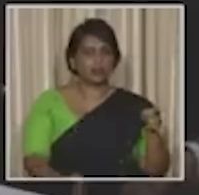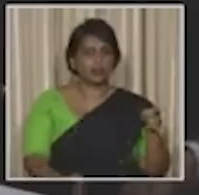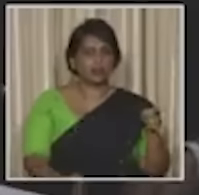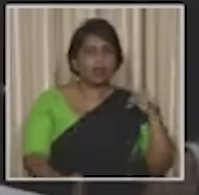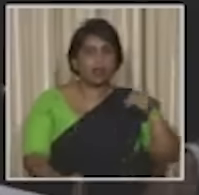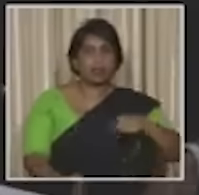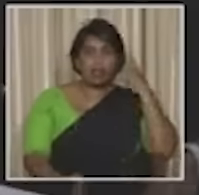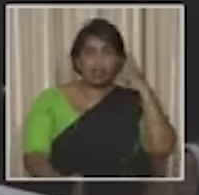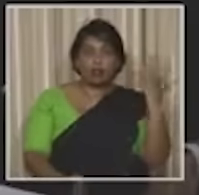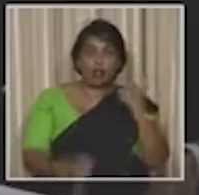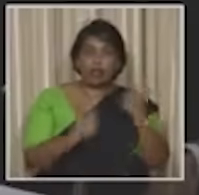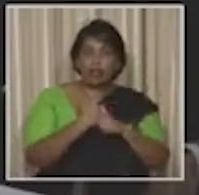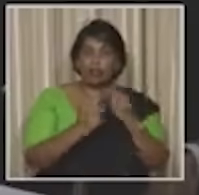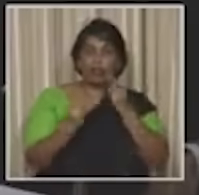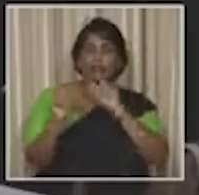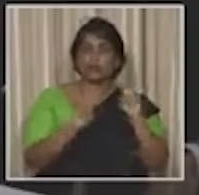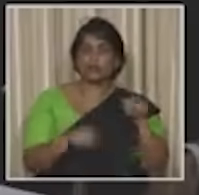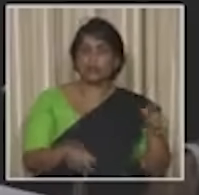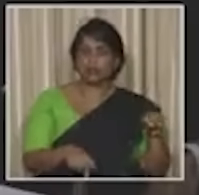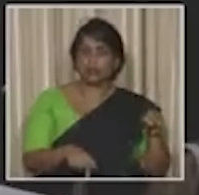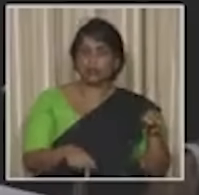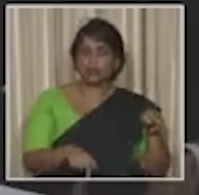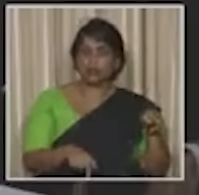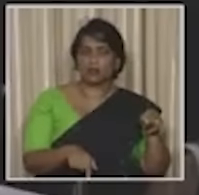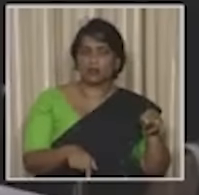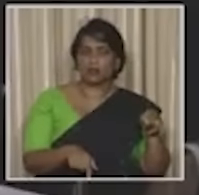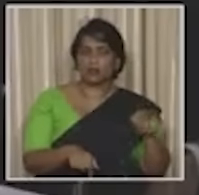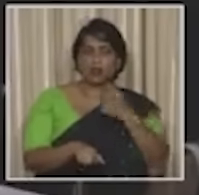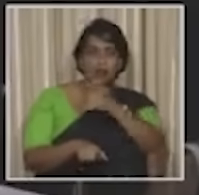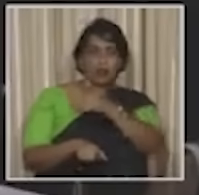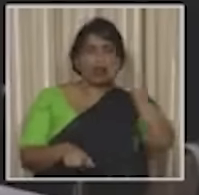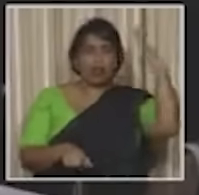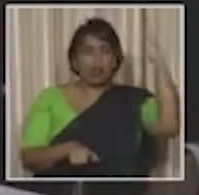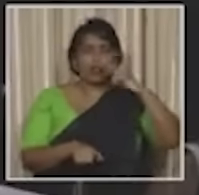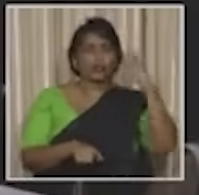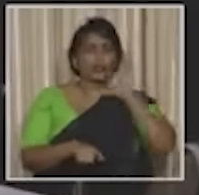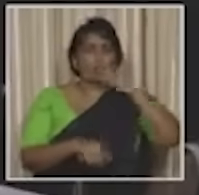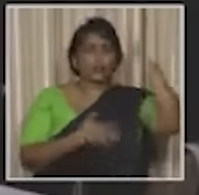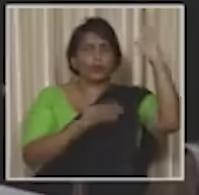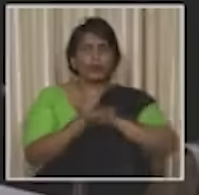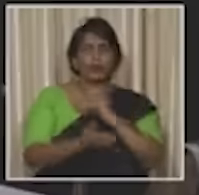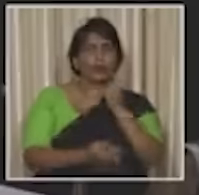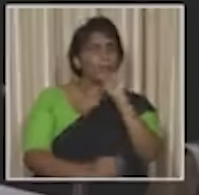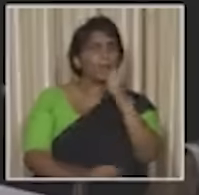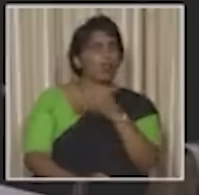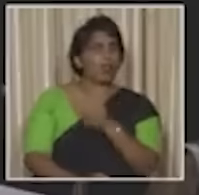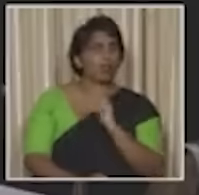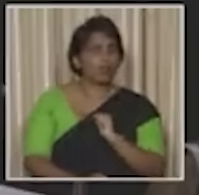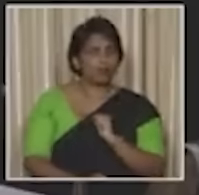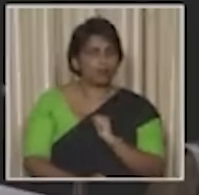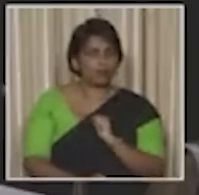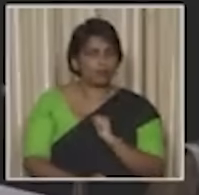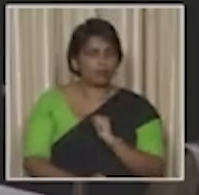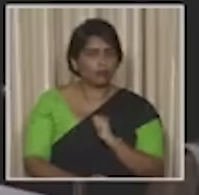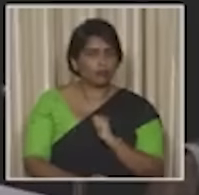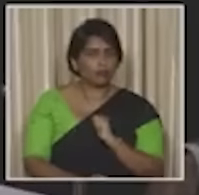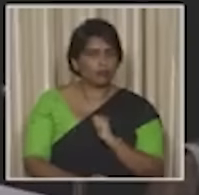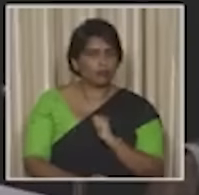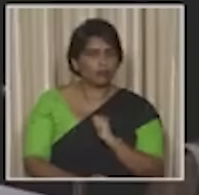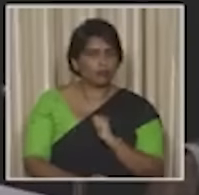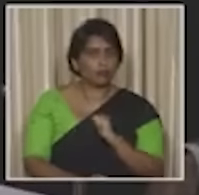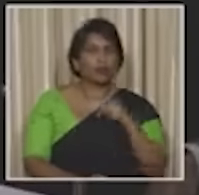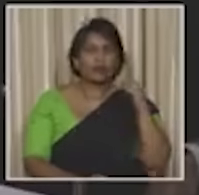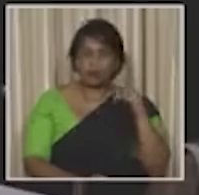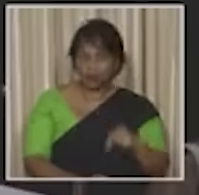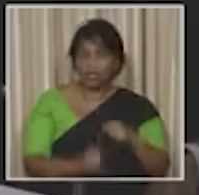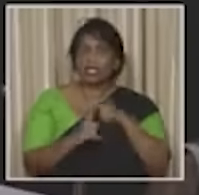අද ගල්ලංගරු වලින් ගතන රුපියල් 22යි. එහෙනම් කොහමද සූර්යාලෝකයෙන් හදන එක රුපියල් 50 වෙන්නේ? දැන්